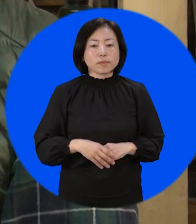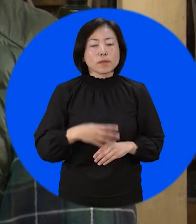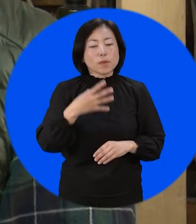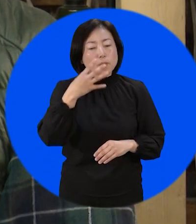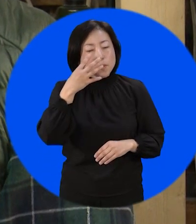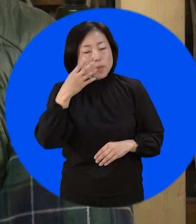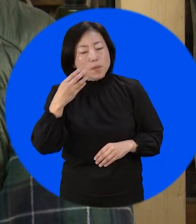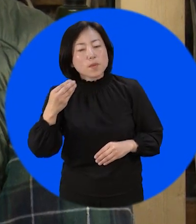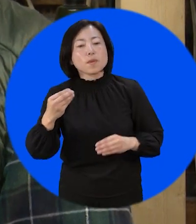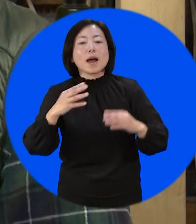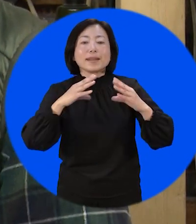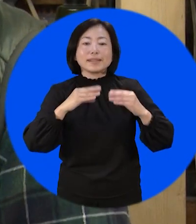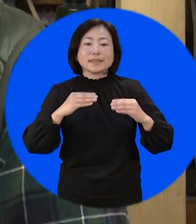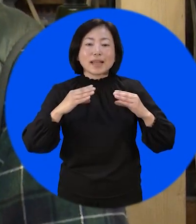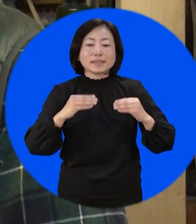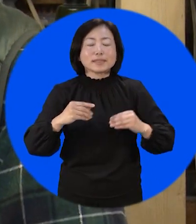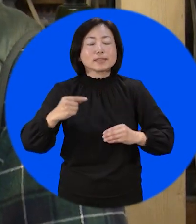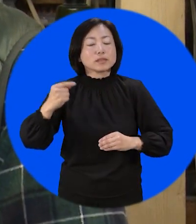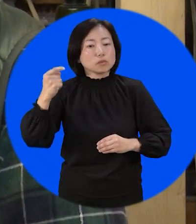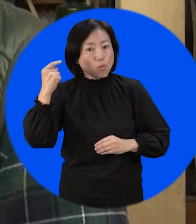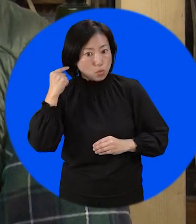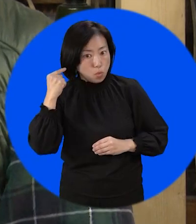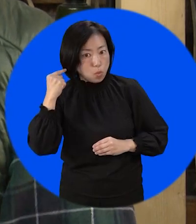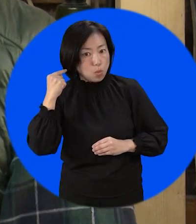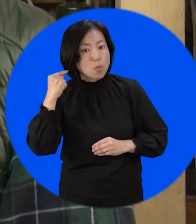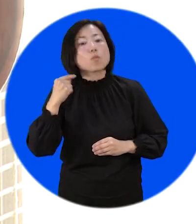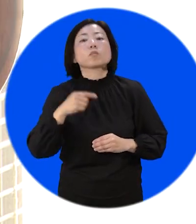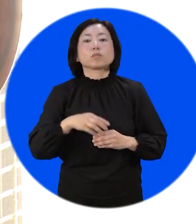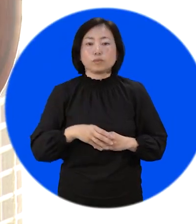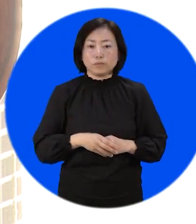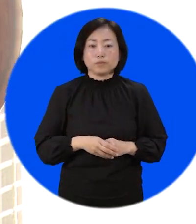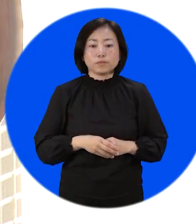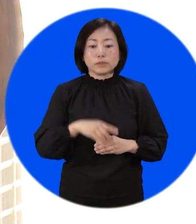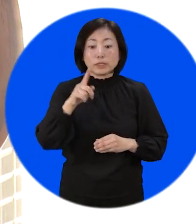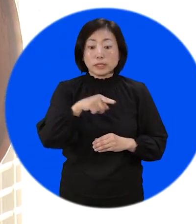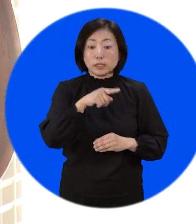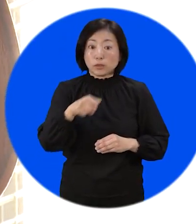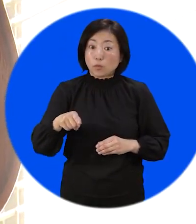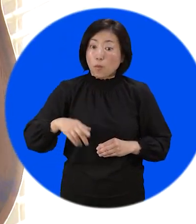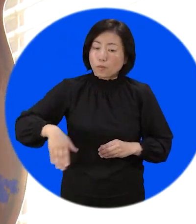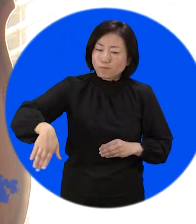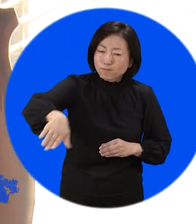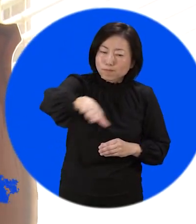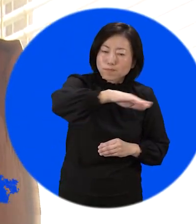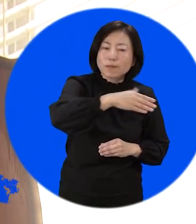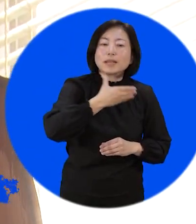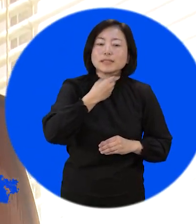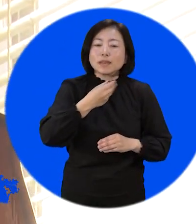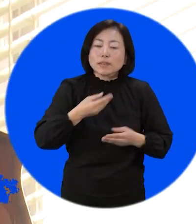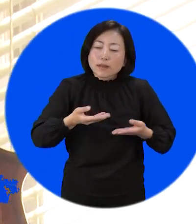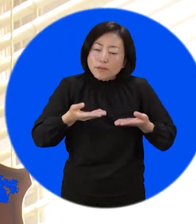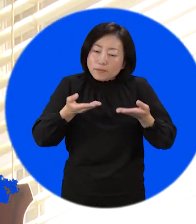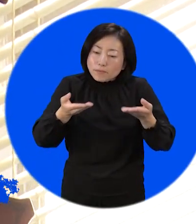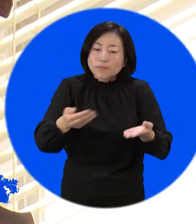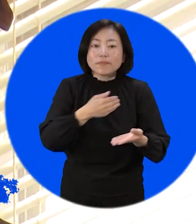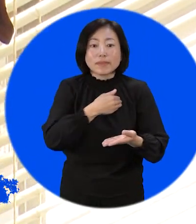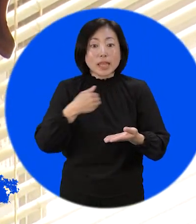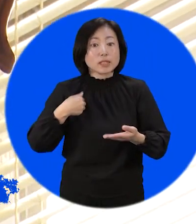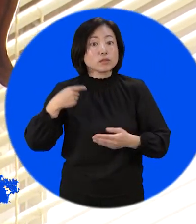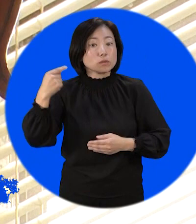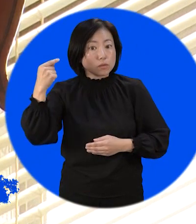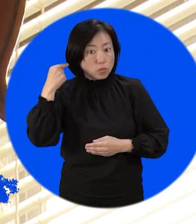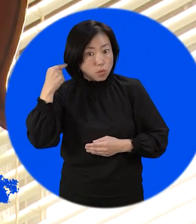魅力ある優しい音っていうかな、あの人を幸せにするような